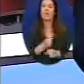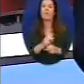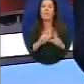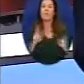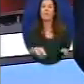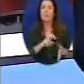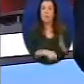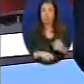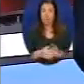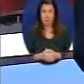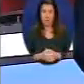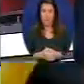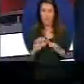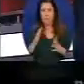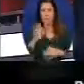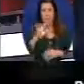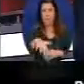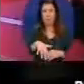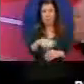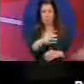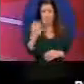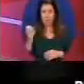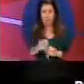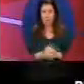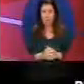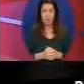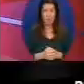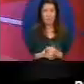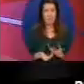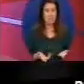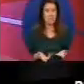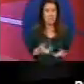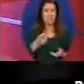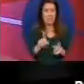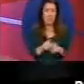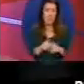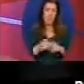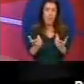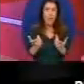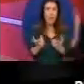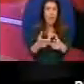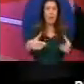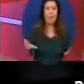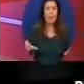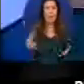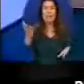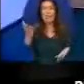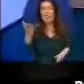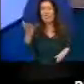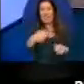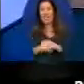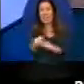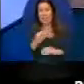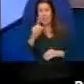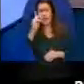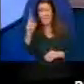בסביבות 5,500. 5,500 איש זה מגרש כדורגל, לא ידעו שהם עומד בראשם סופר מתוסכל שנקלע מתוסכל